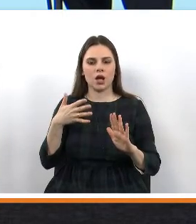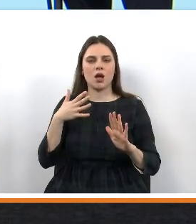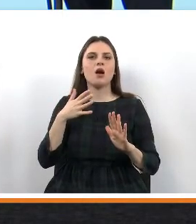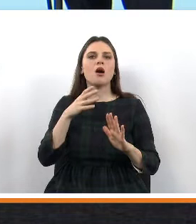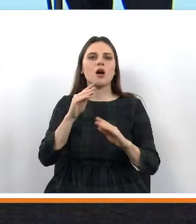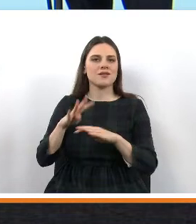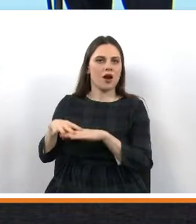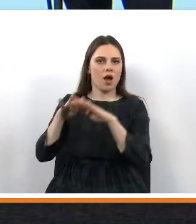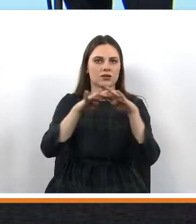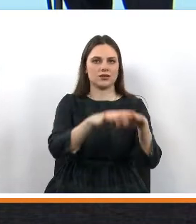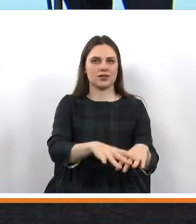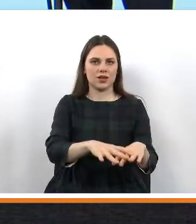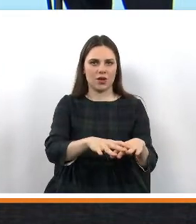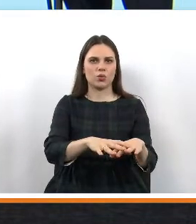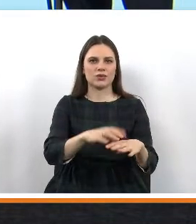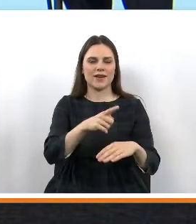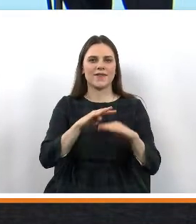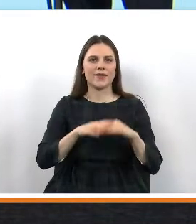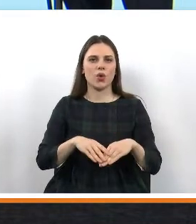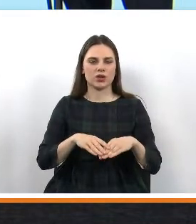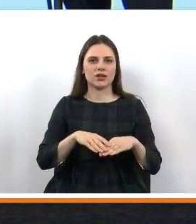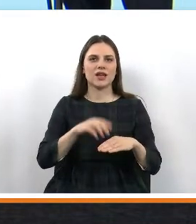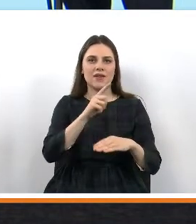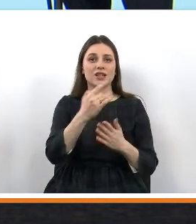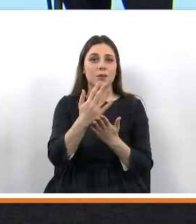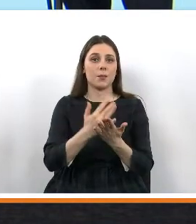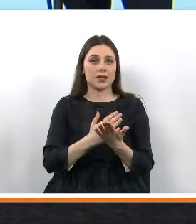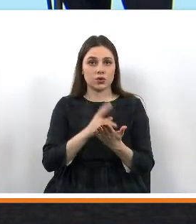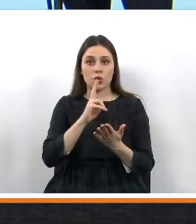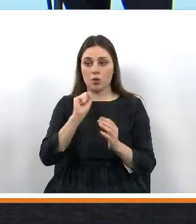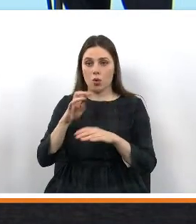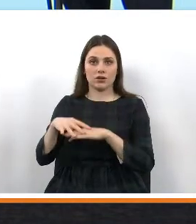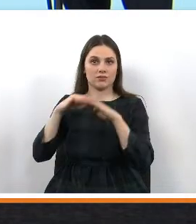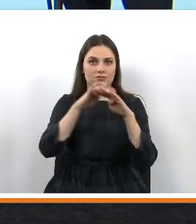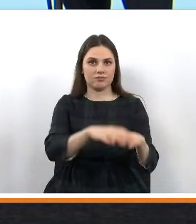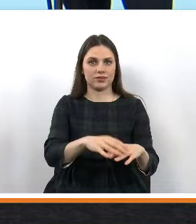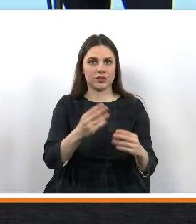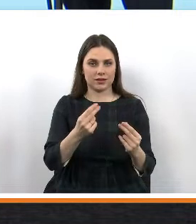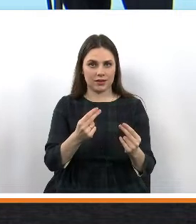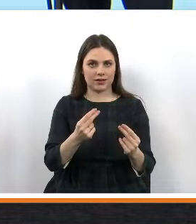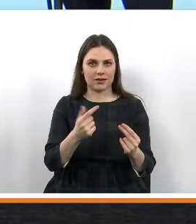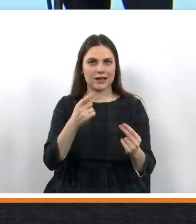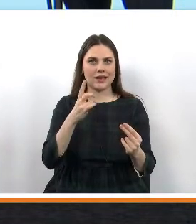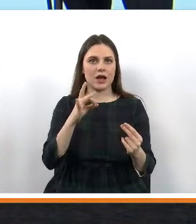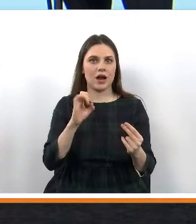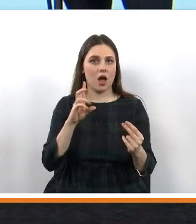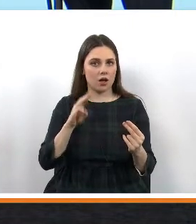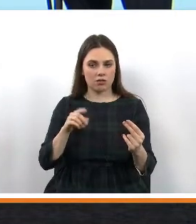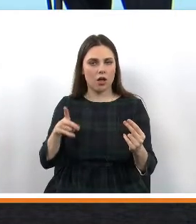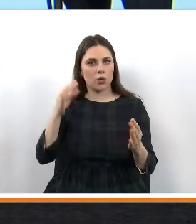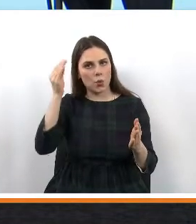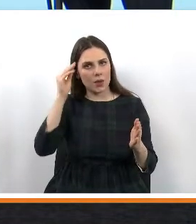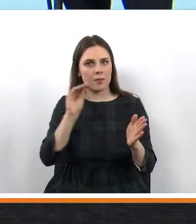например, фонды в списке тех, кто может получить гранты, не упоминают,